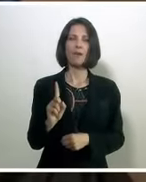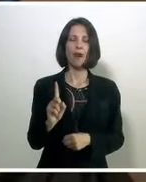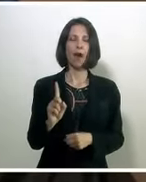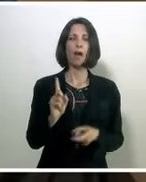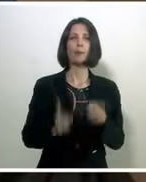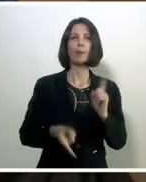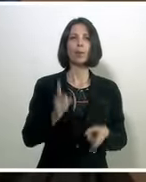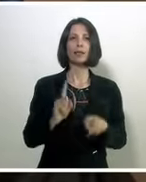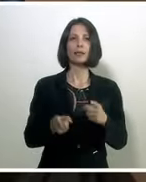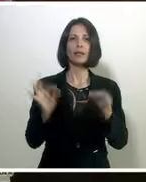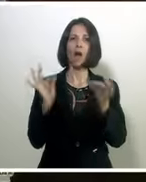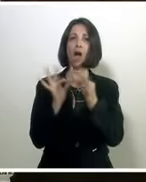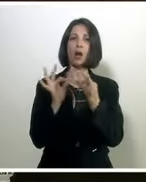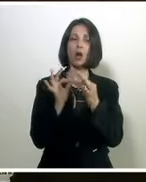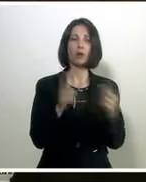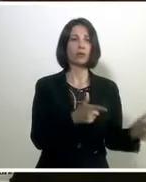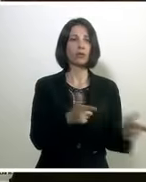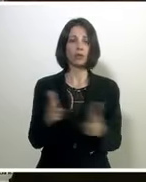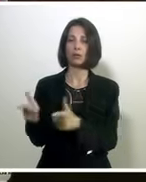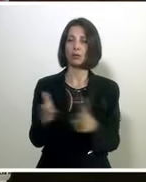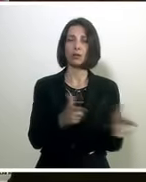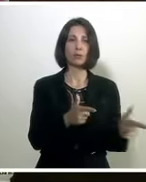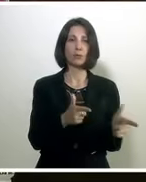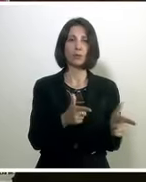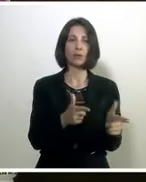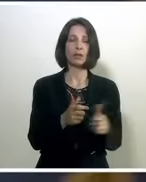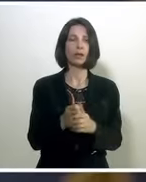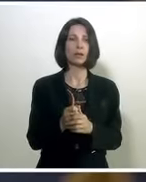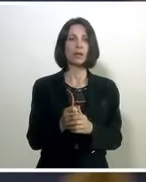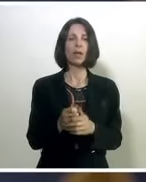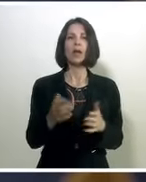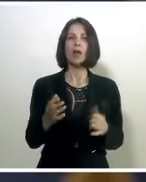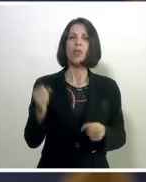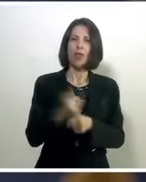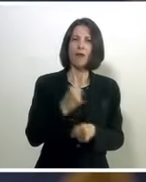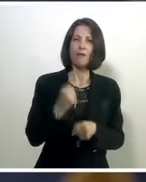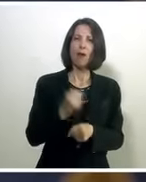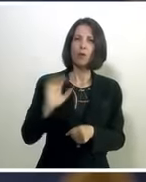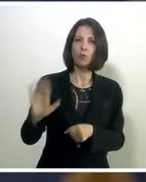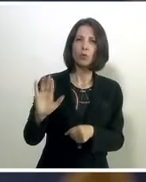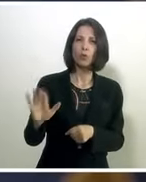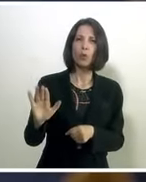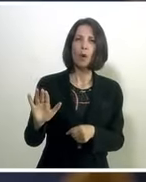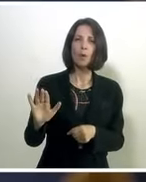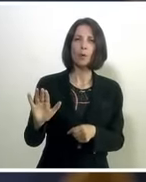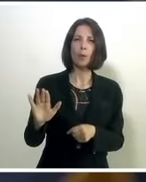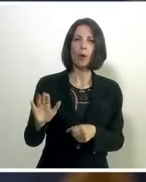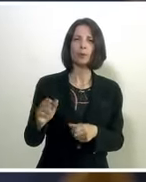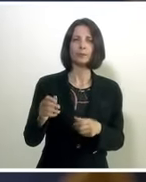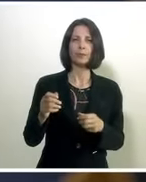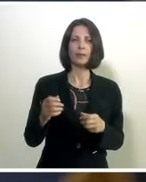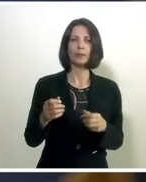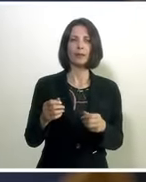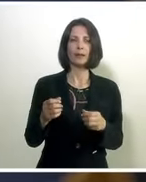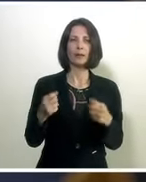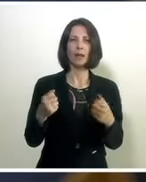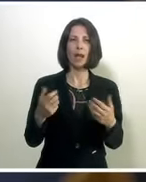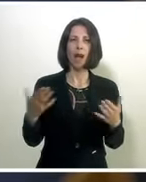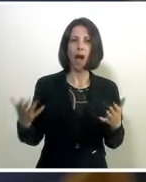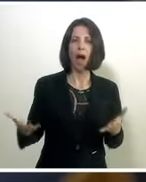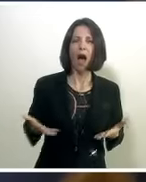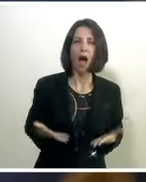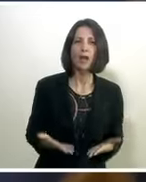fermezza contribuì Certamente alla sconfitta delle Brigate Rosse e al superamento di uno dei momenti più difficili della storia dell'Italia